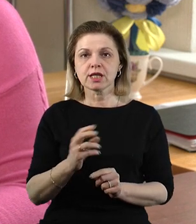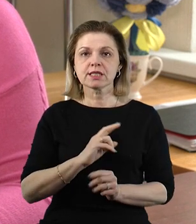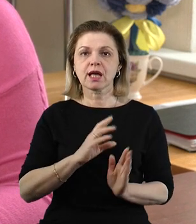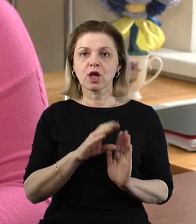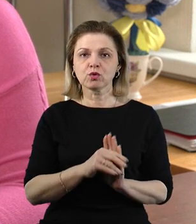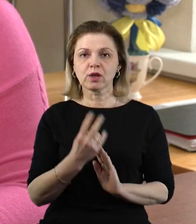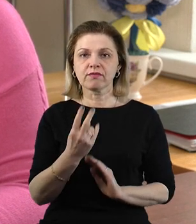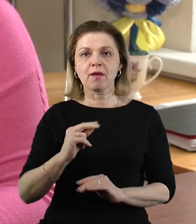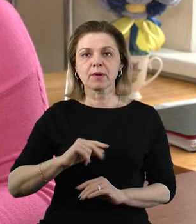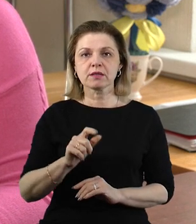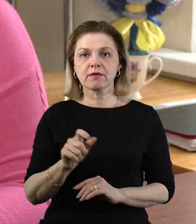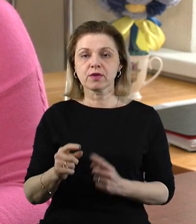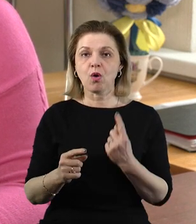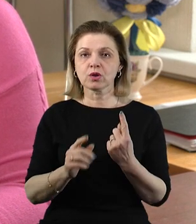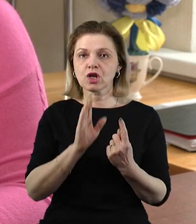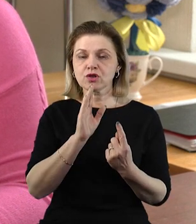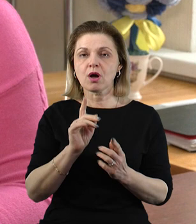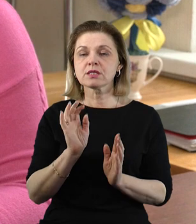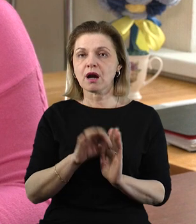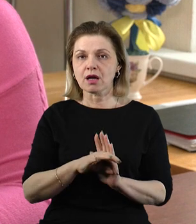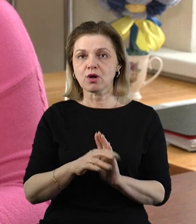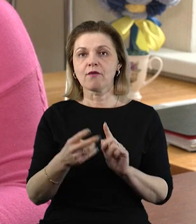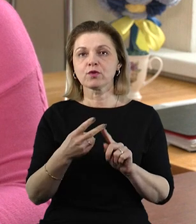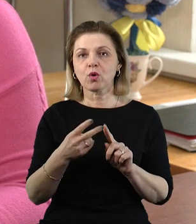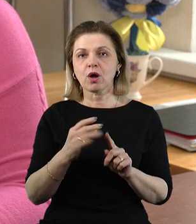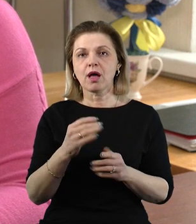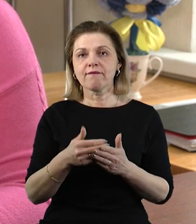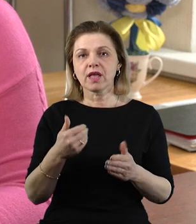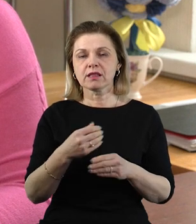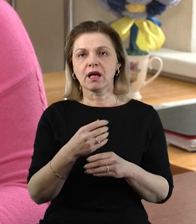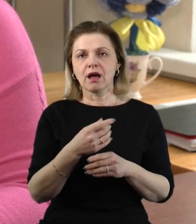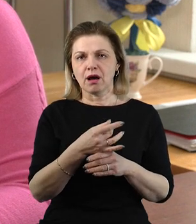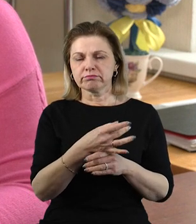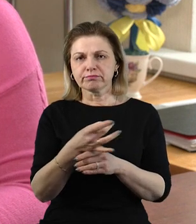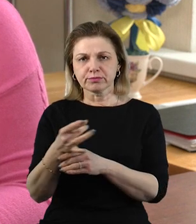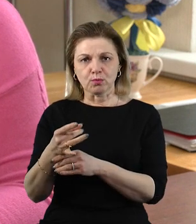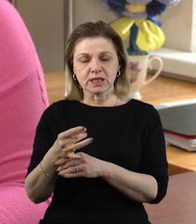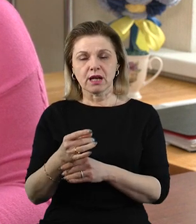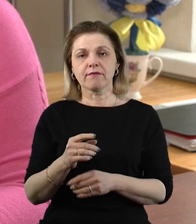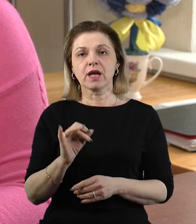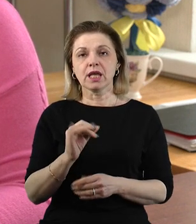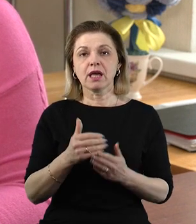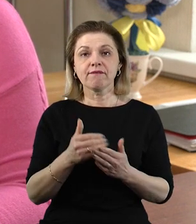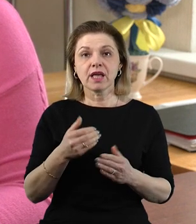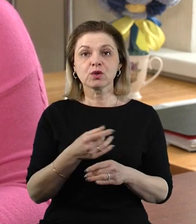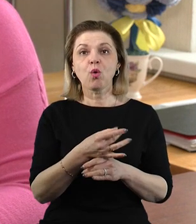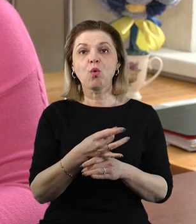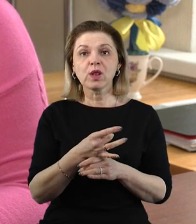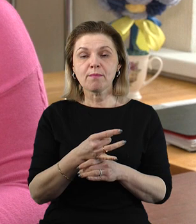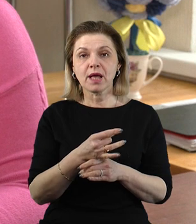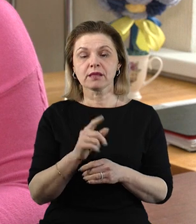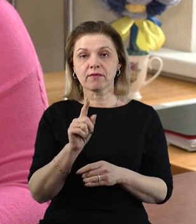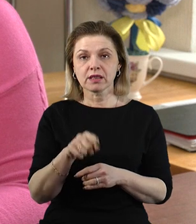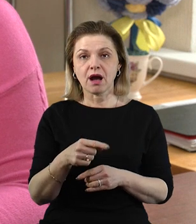двоє працівників одна одразу а інша від кулеметних обстрілів і від кулеметних